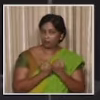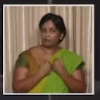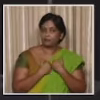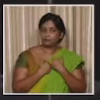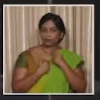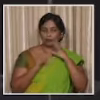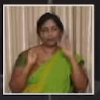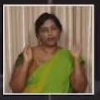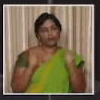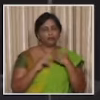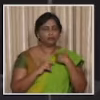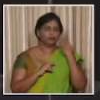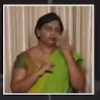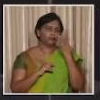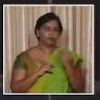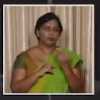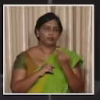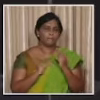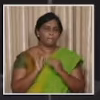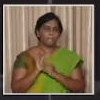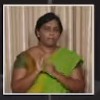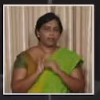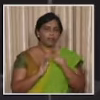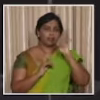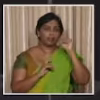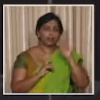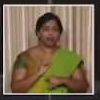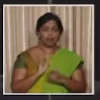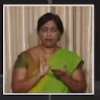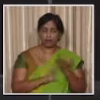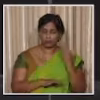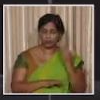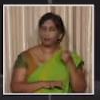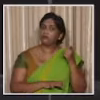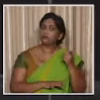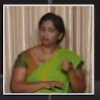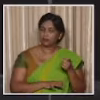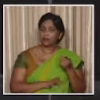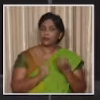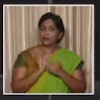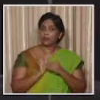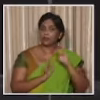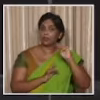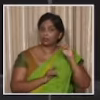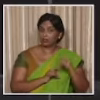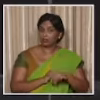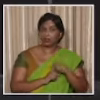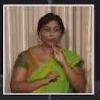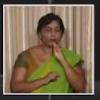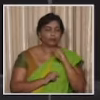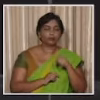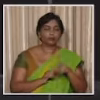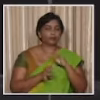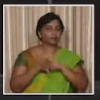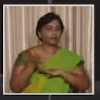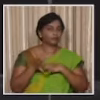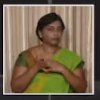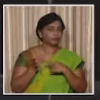දල ඇස්තමේන්තු මං හිතනවා රුපියල් මිලියන 30,000කට වැඩි වෙනවා. එතකොට රුපියල් මිලියන 30,000ක් කියන එක මේ අයවැය